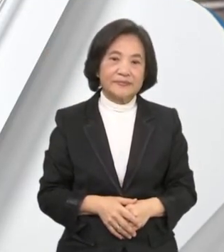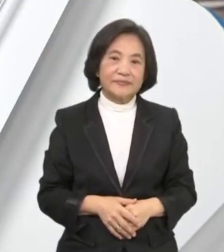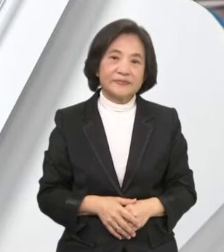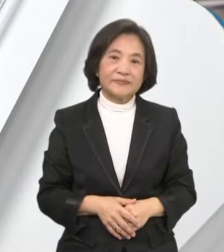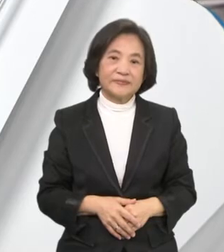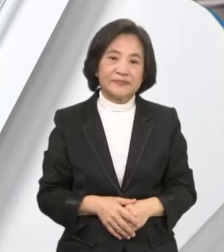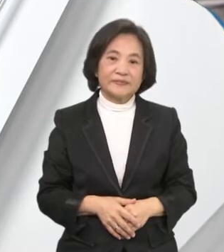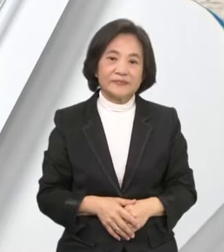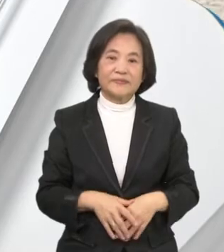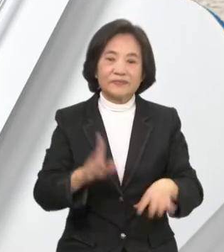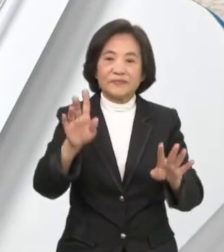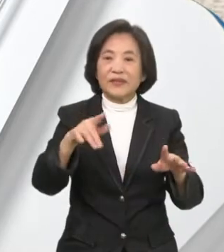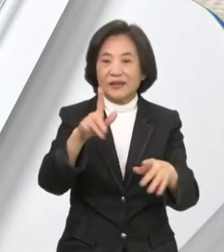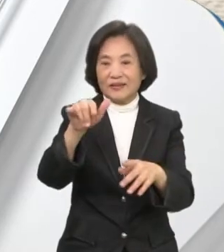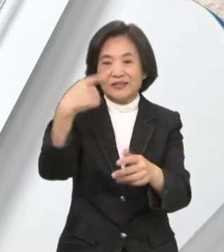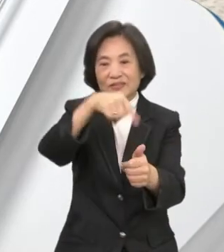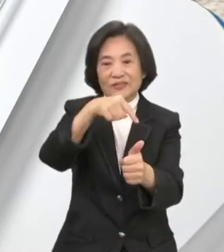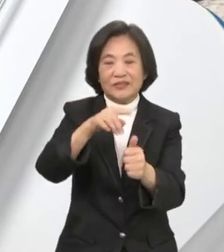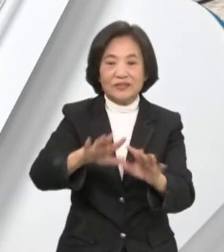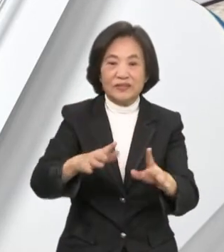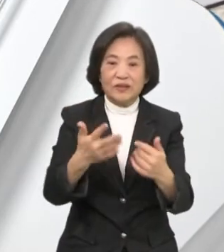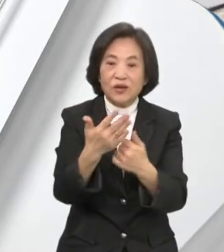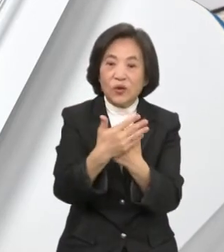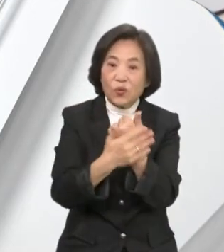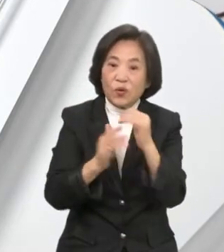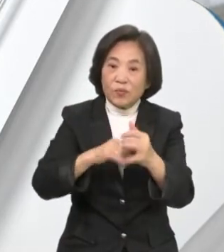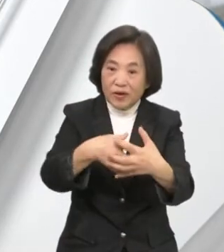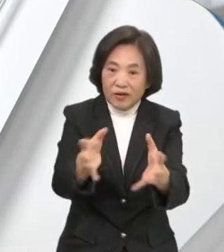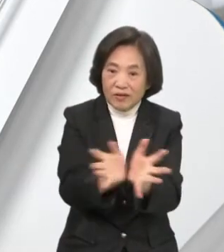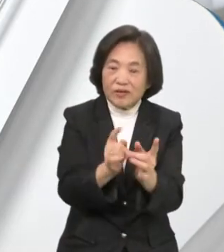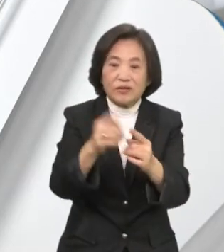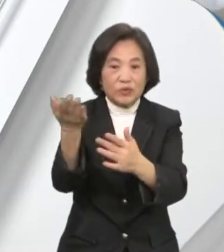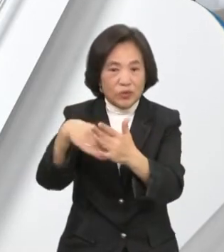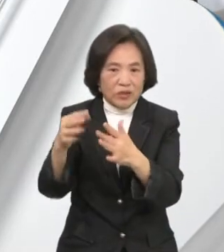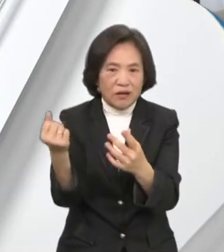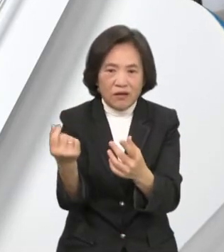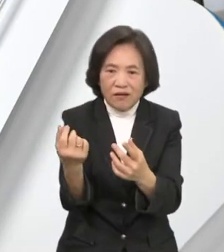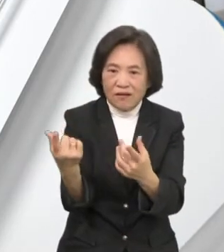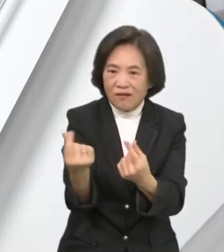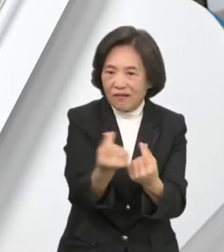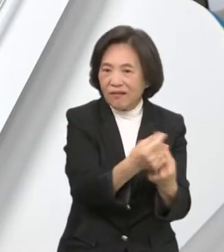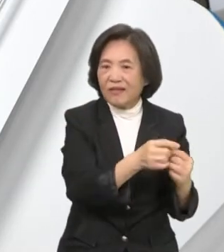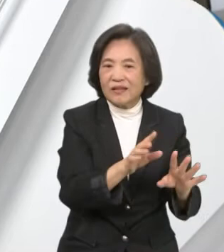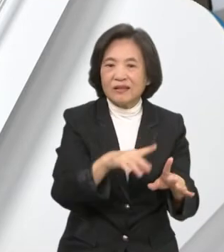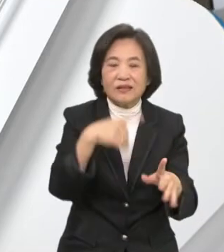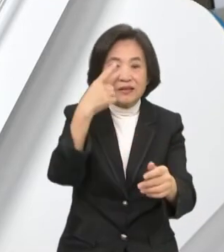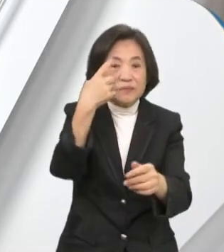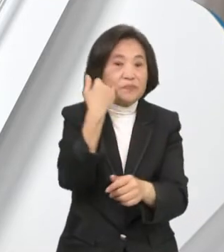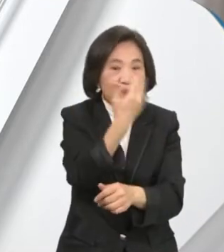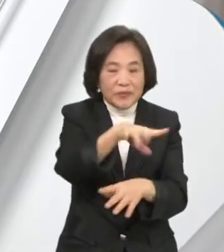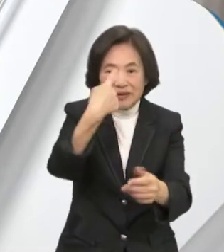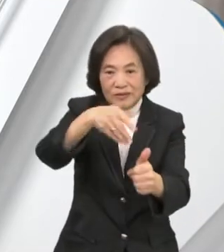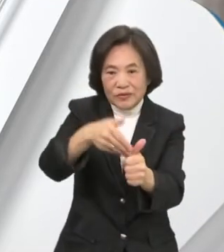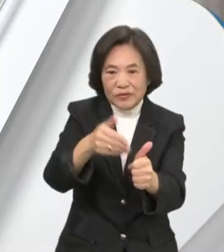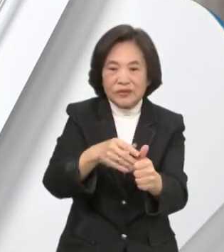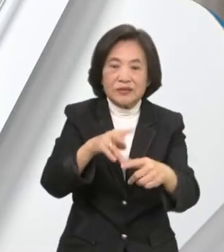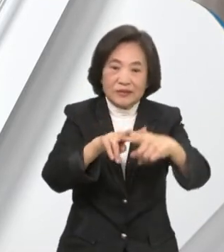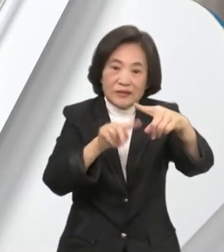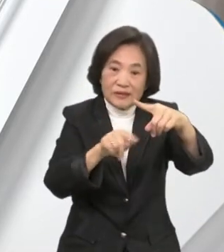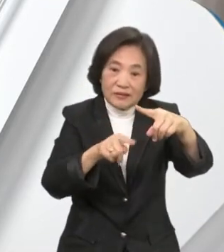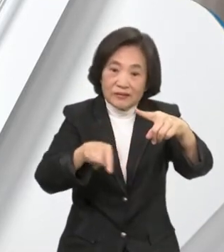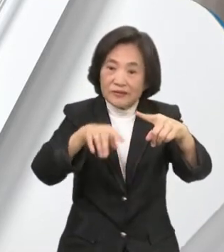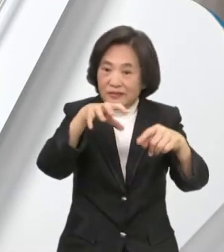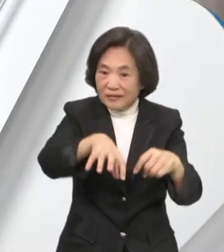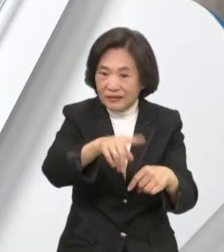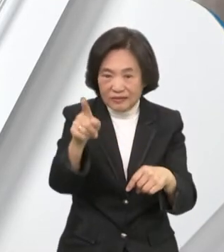这样子，然后我们 对一个彩体环保团体都好高，海洋教育从万里基金开始，同时当头成